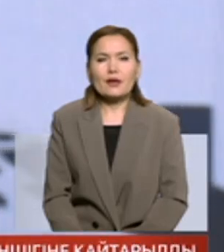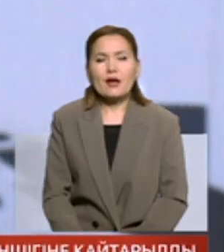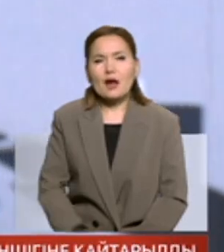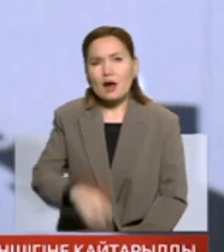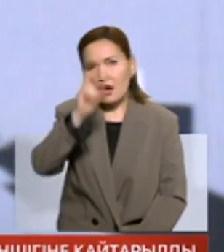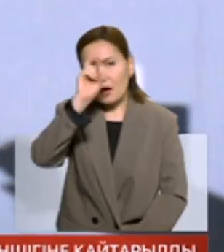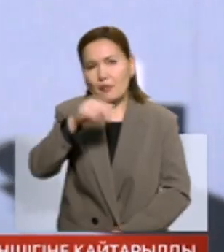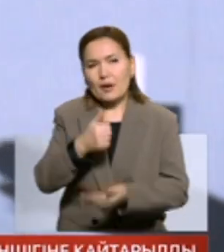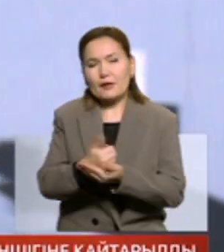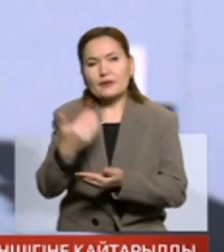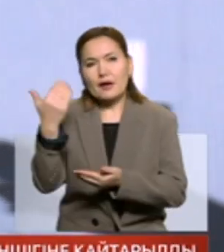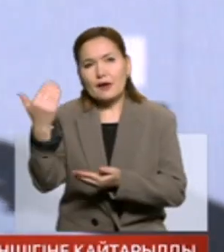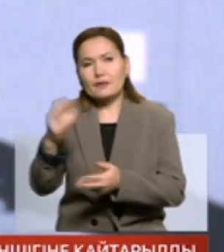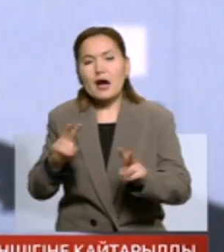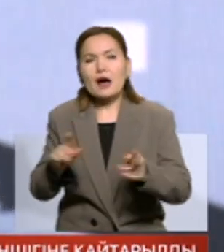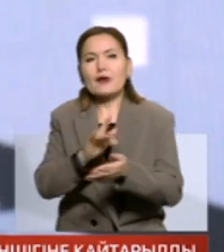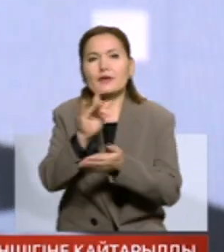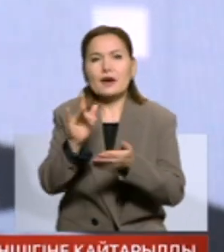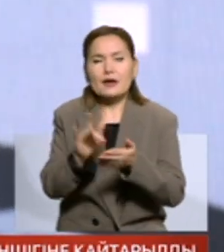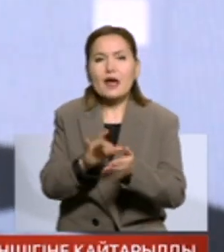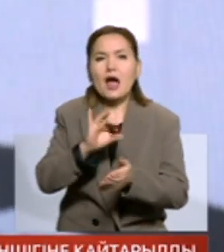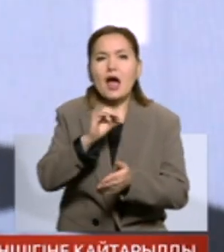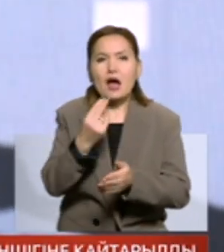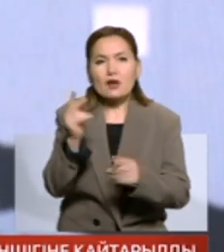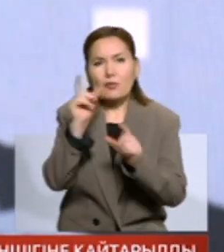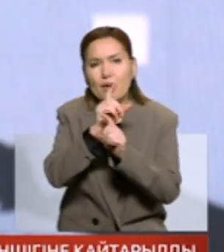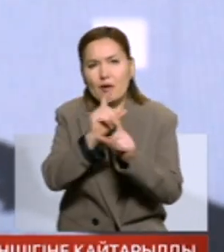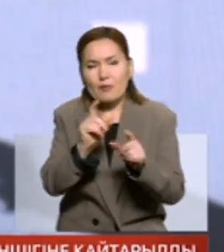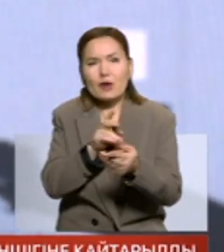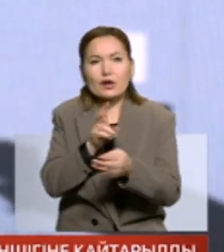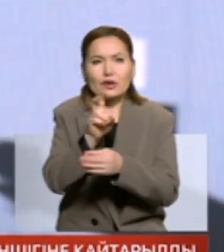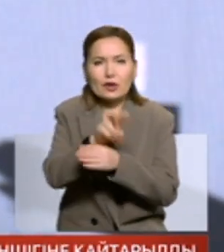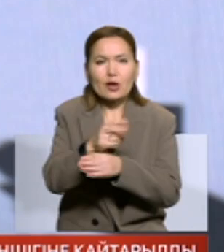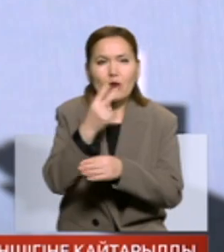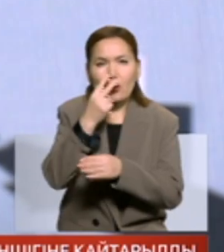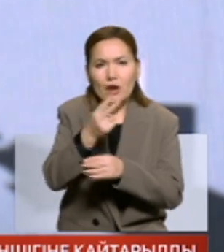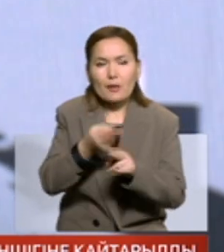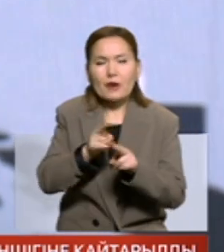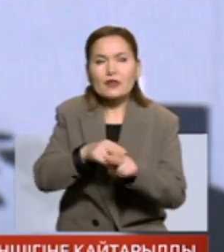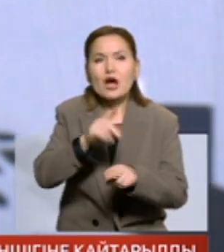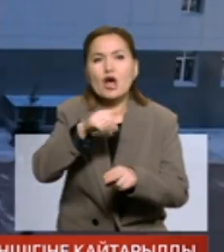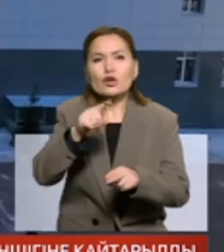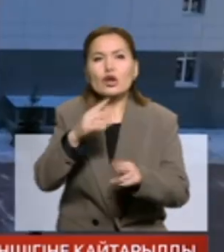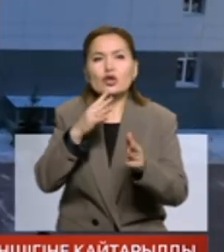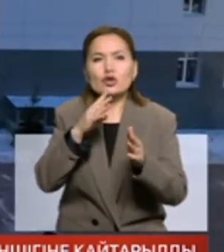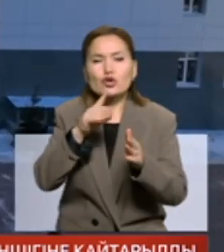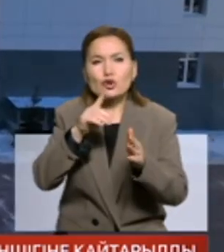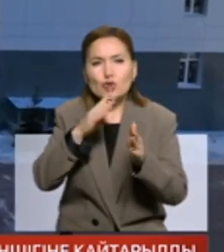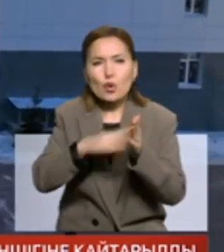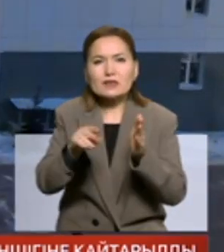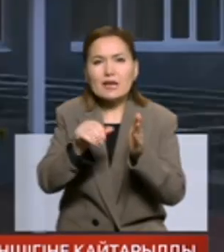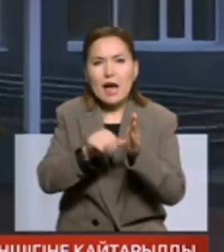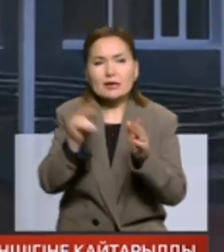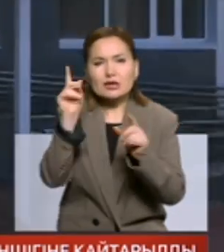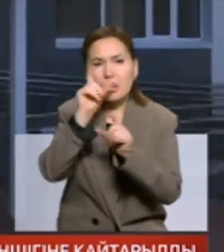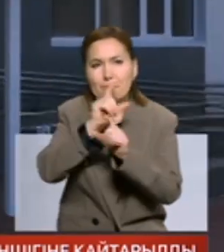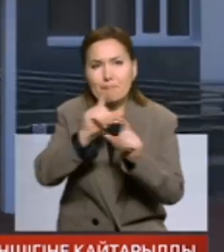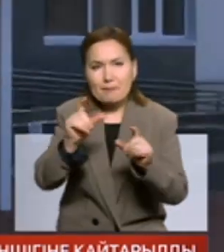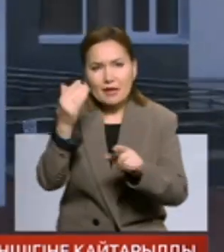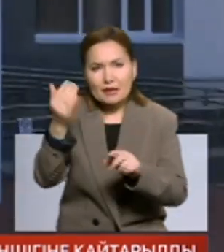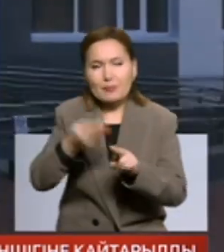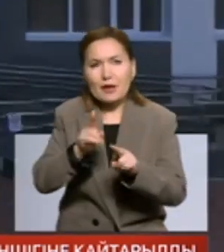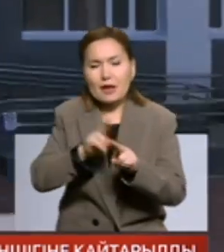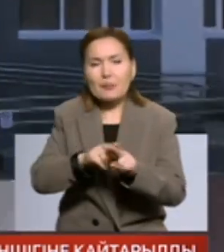Сондай мемлекет басшысы Астанада бір қатар әлеуметтік нысандарды аралап көрді. Соның бірі нөмірі 96-шы мектеп гимназиясы.